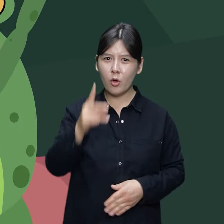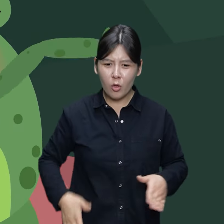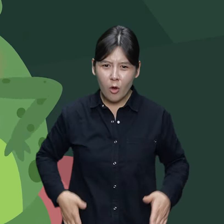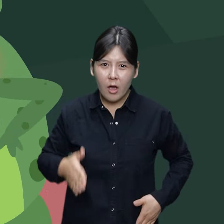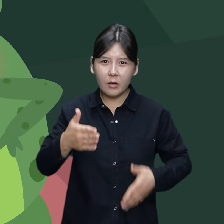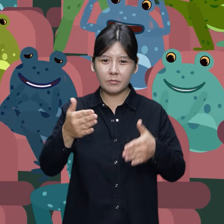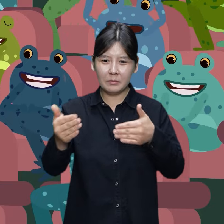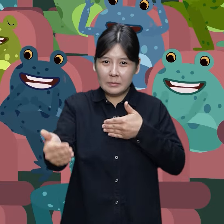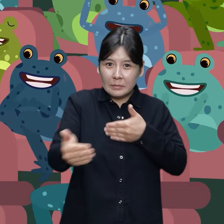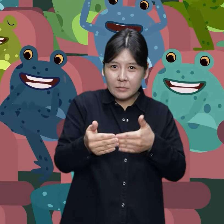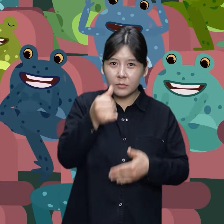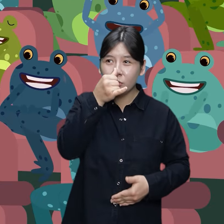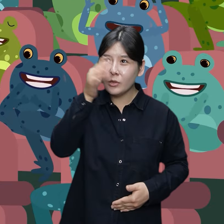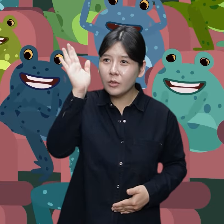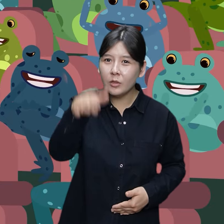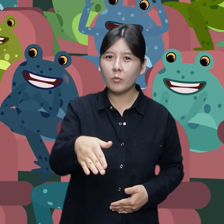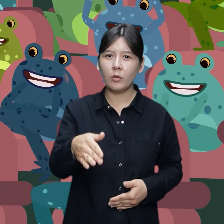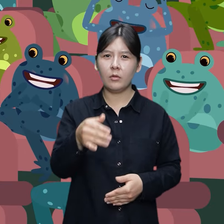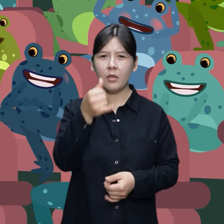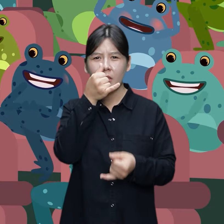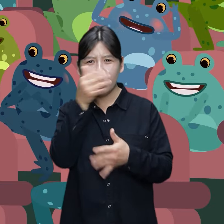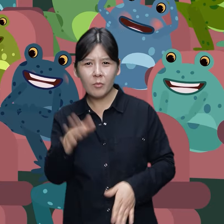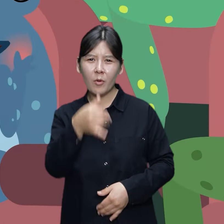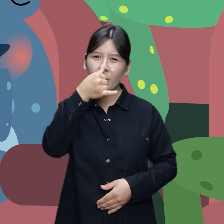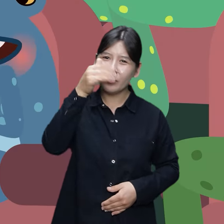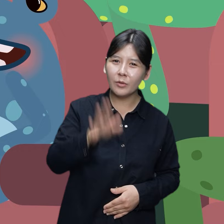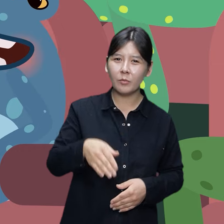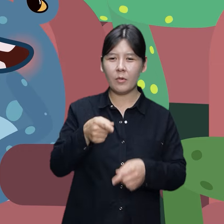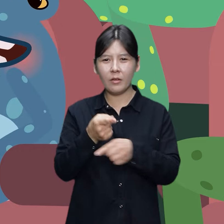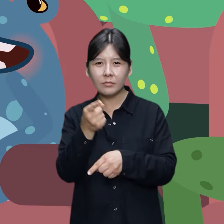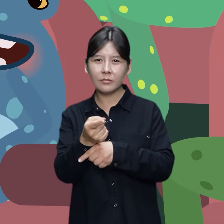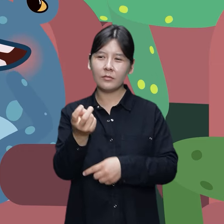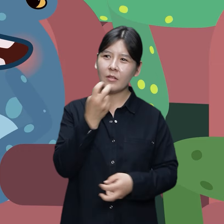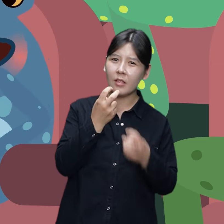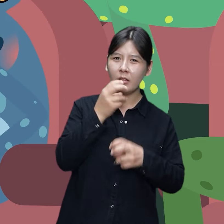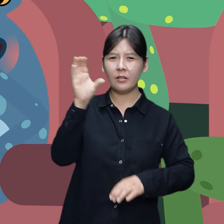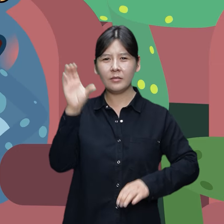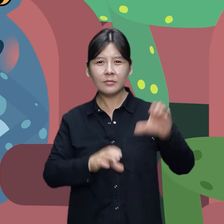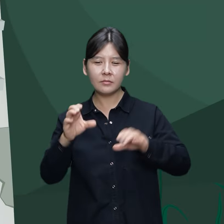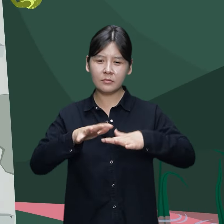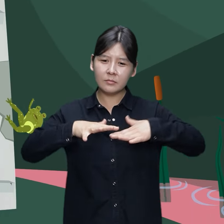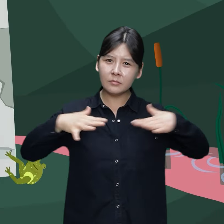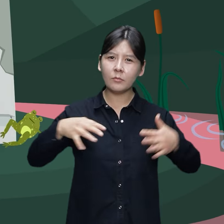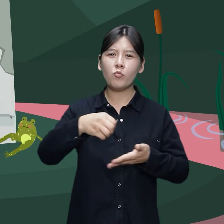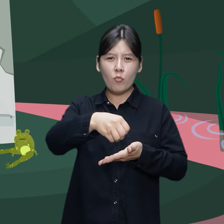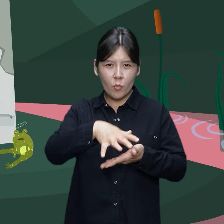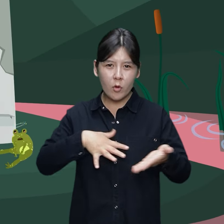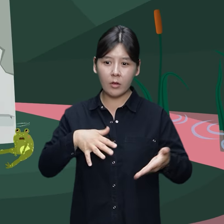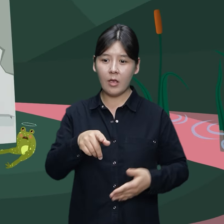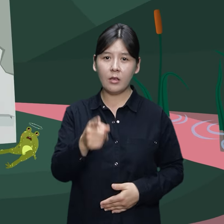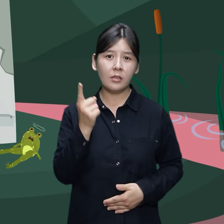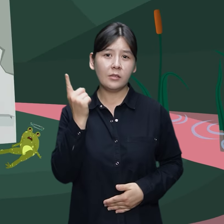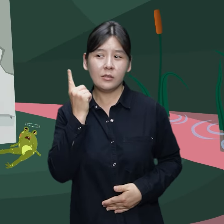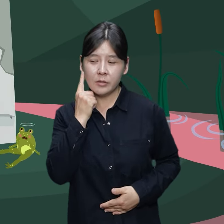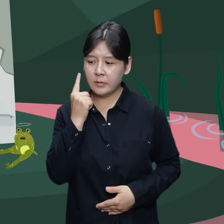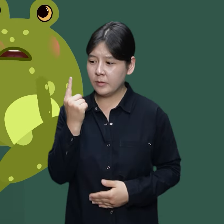меч Col Селер ғандай емеш тынэru Деп шылдың да қайтыр сатысына Прик